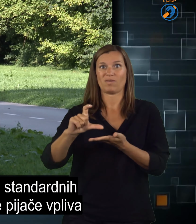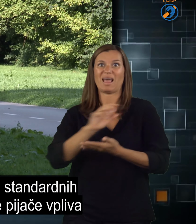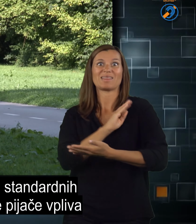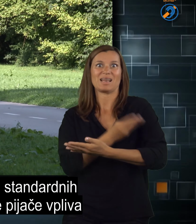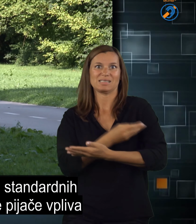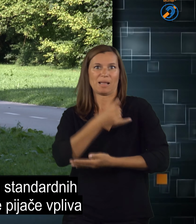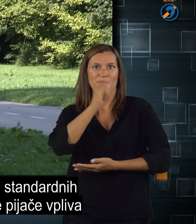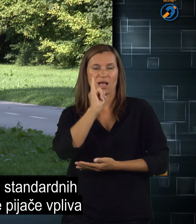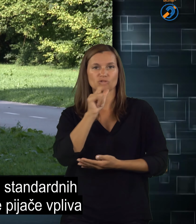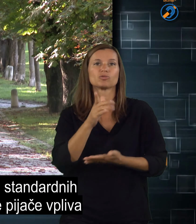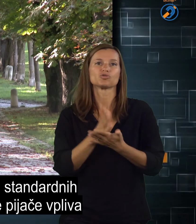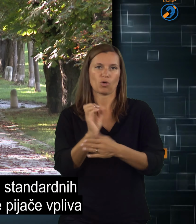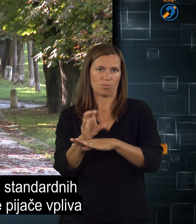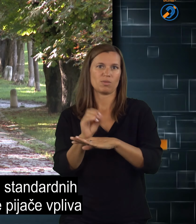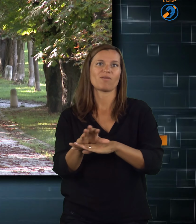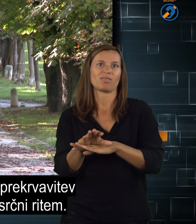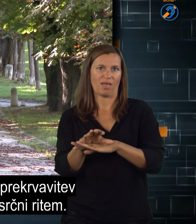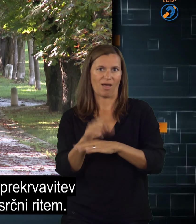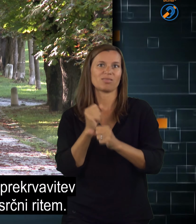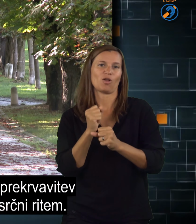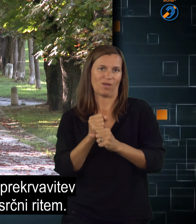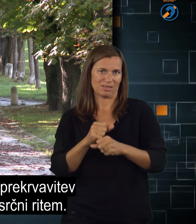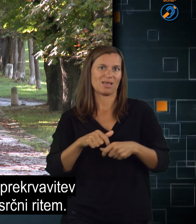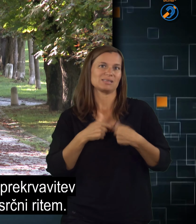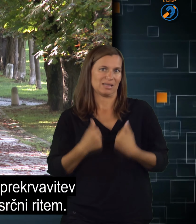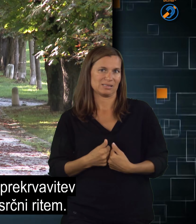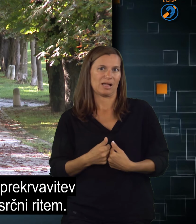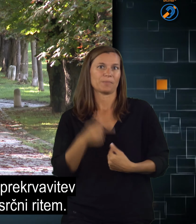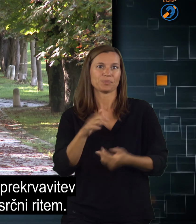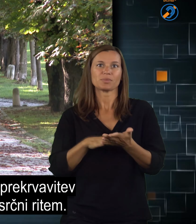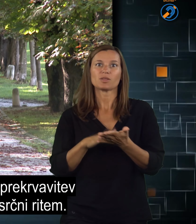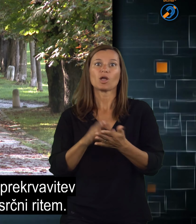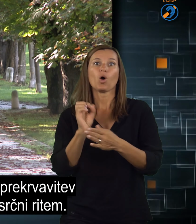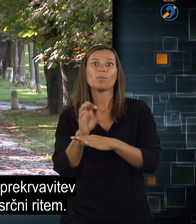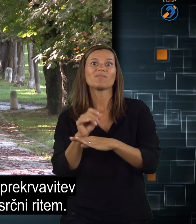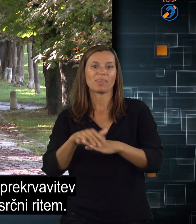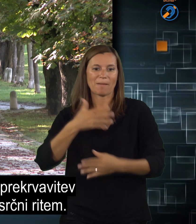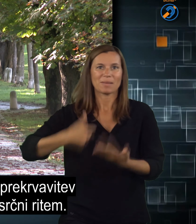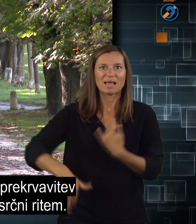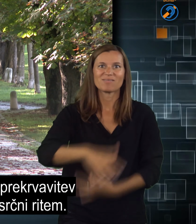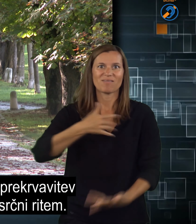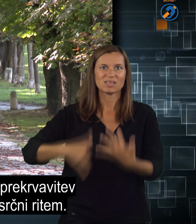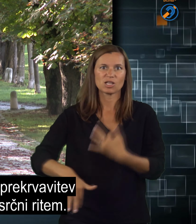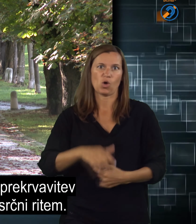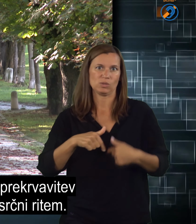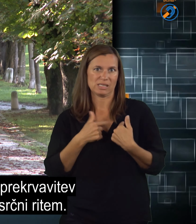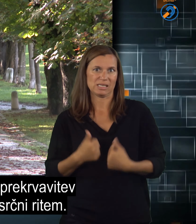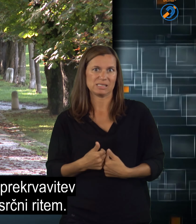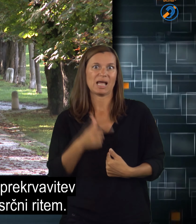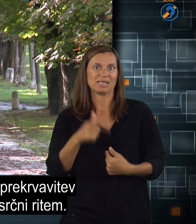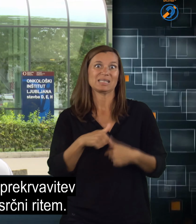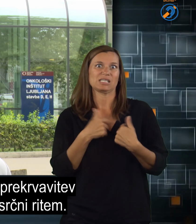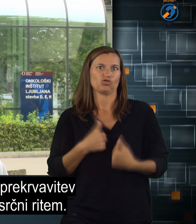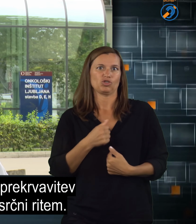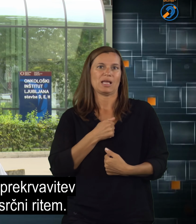pločevink energijske pijače vpliva na delovanje srca, skratka vpliva na prekrvavitev srca in